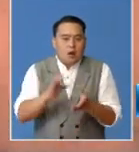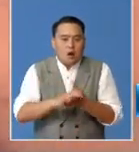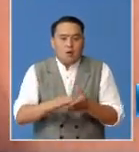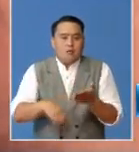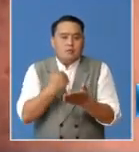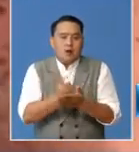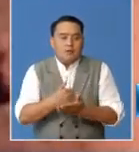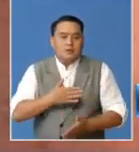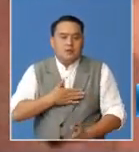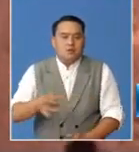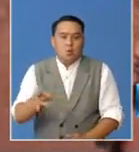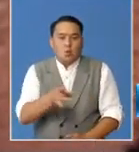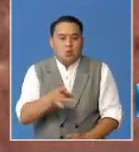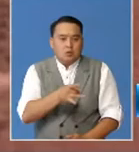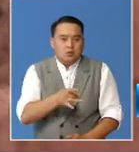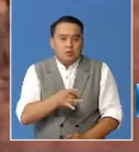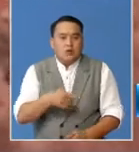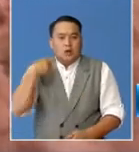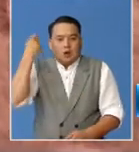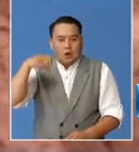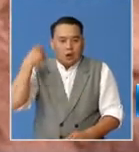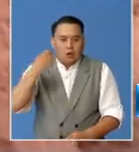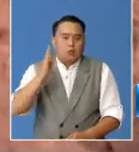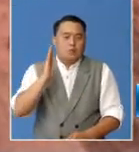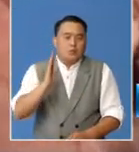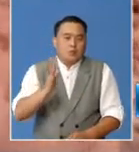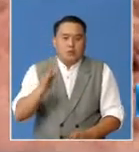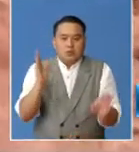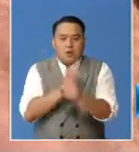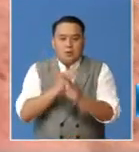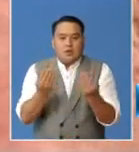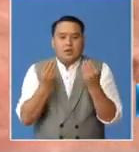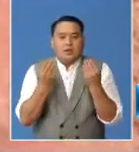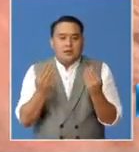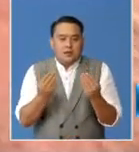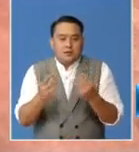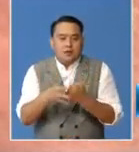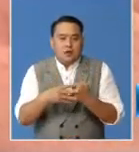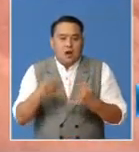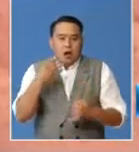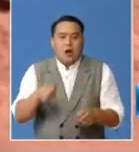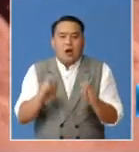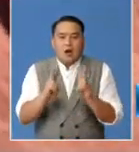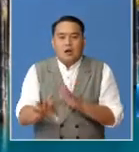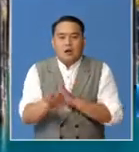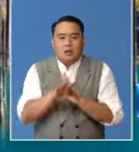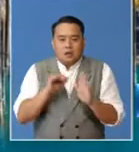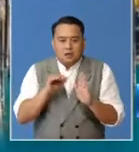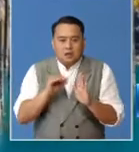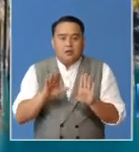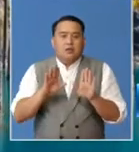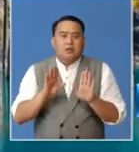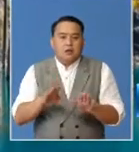басым бөлігі біздің өңірде түсіріледі. Режиссер фильмге жері шұрайлы, табиғаты көз тартар, жер жанатын арнайы таңдапты. Тек